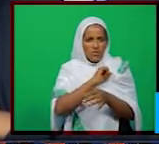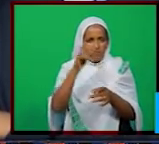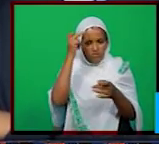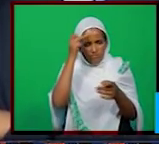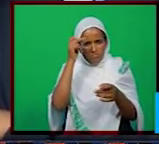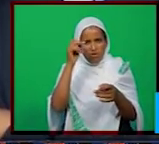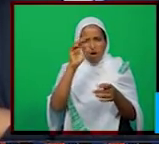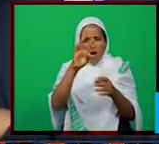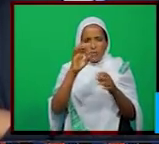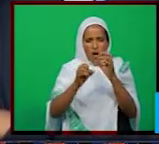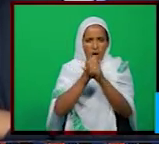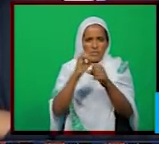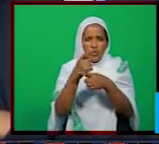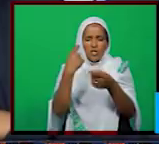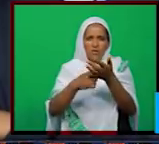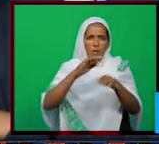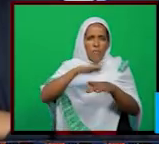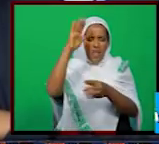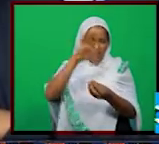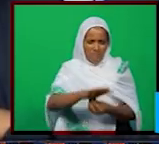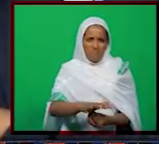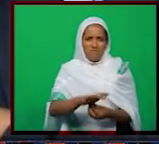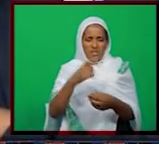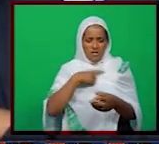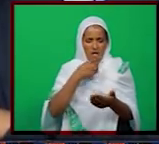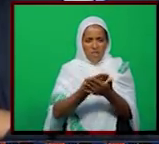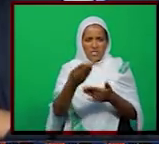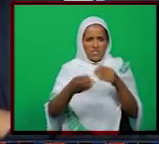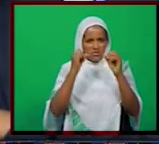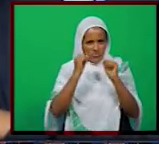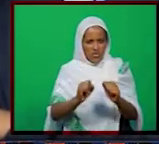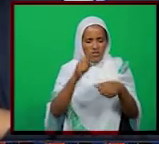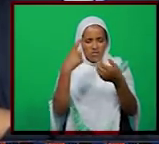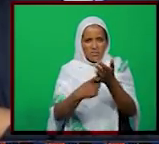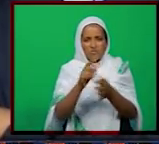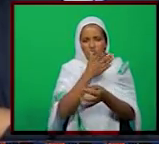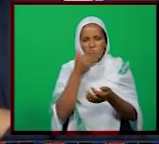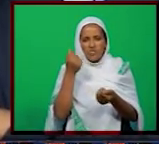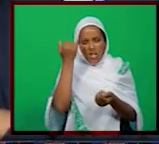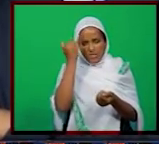ሲወለድማ እንደ ሰለሞን እንደ ዳዊት 40 ዓመት ሳይሆን ከዛ በላይ ይቀጠቅጠናል፣ ይገዛናል። ስለዚህ